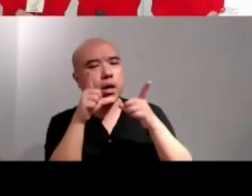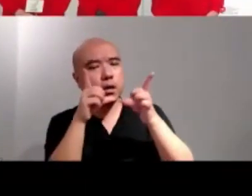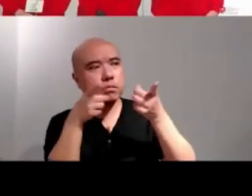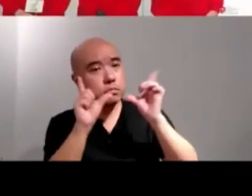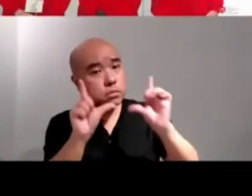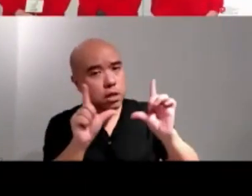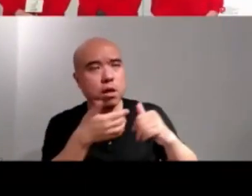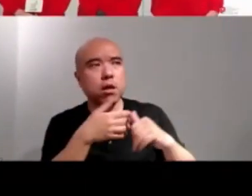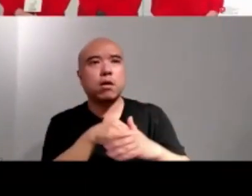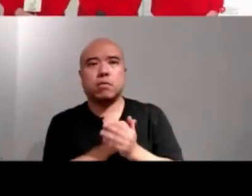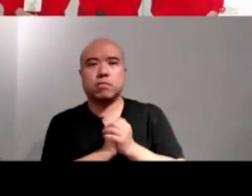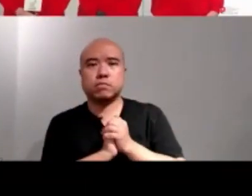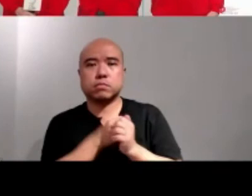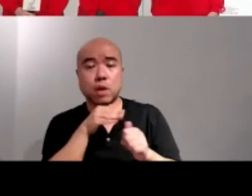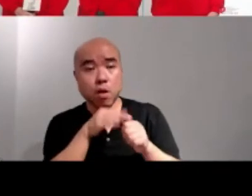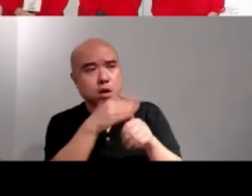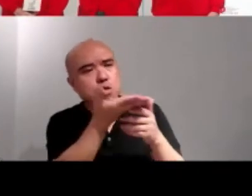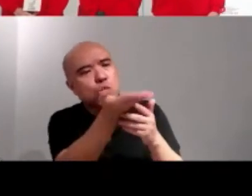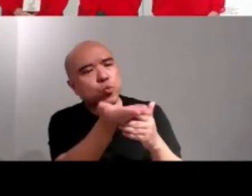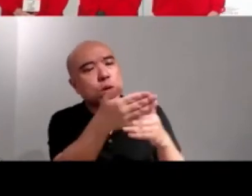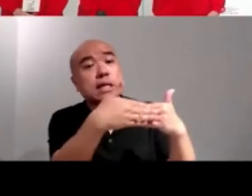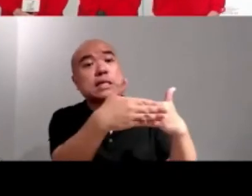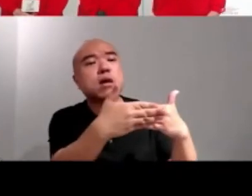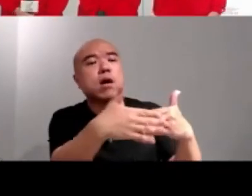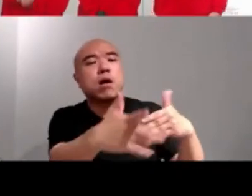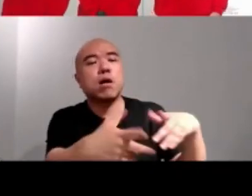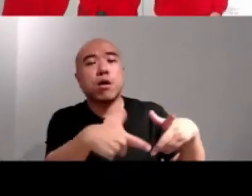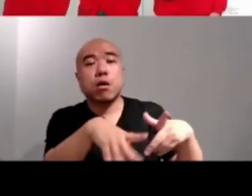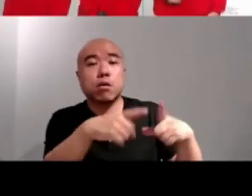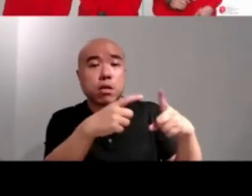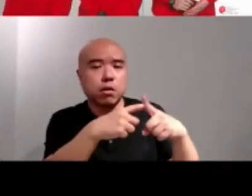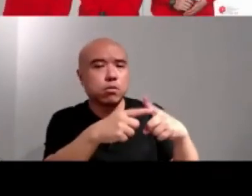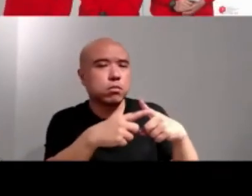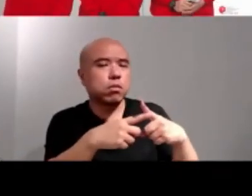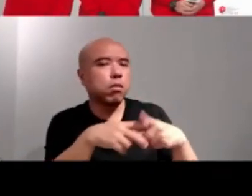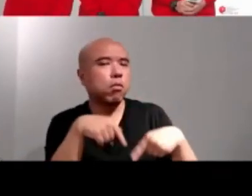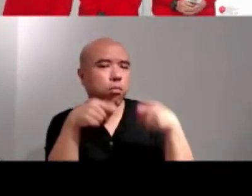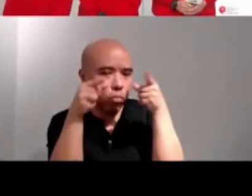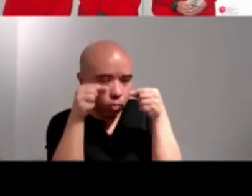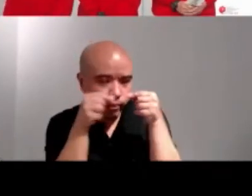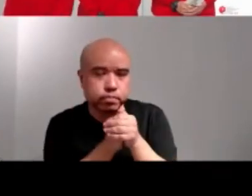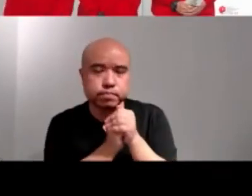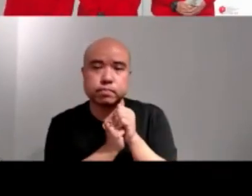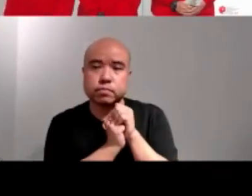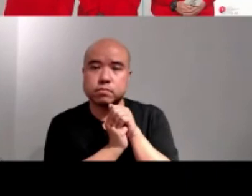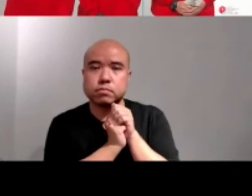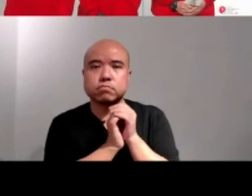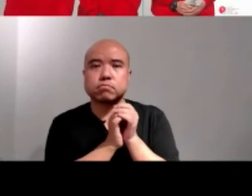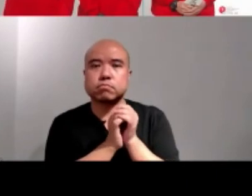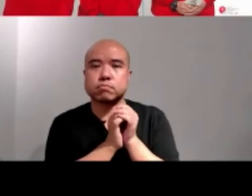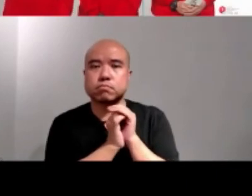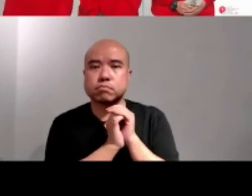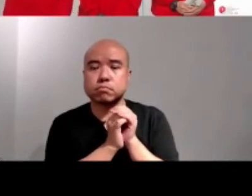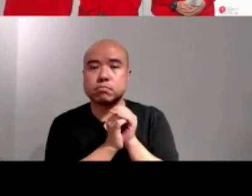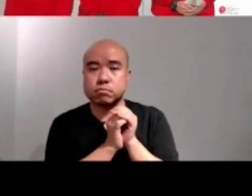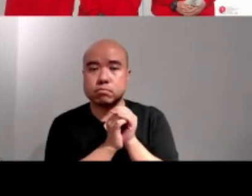建议啦，跟住俾其他嘅使用者去参考系咪参与个活动嘅。 咁而當然啦，我哋當撳入去呢啲 tag 嘅時候咧，其實都會見